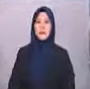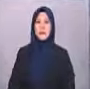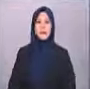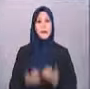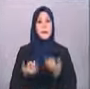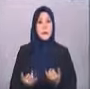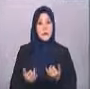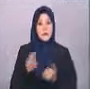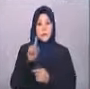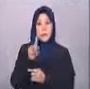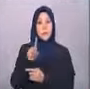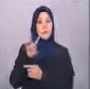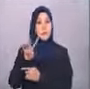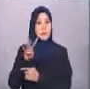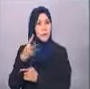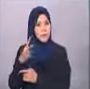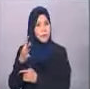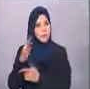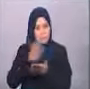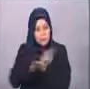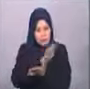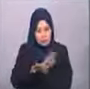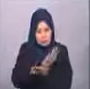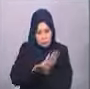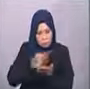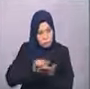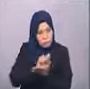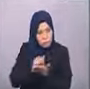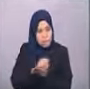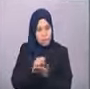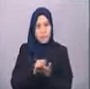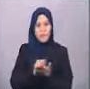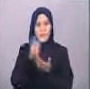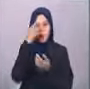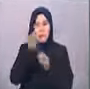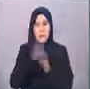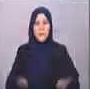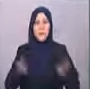staka ini 114 kertas catatan telah dibuka berhubung penyebaran berita palsu